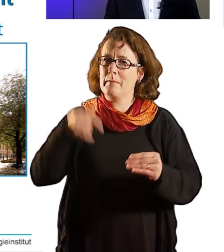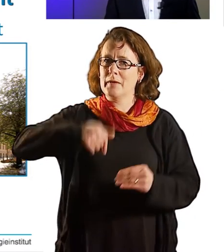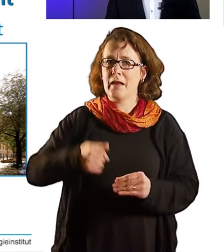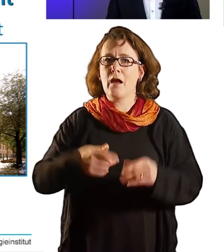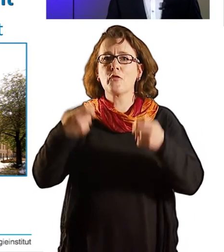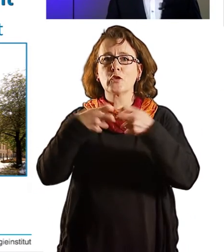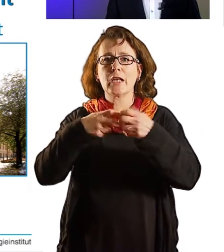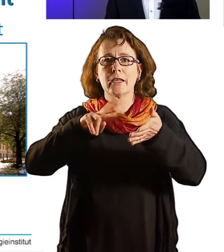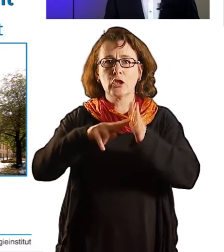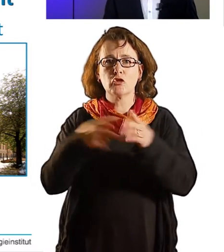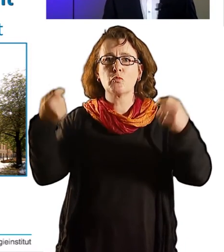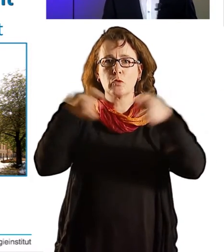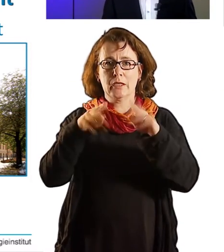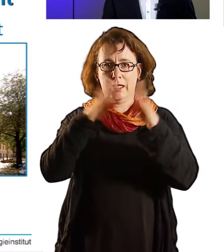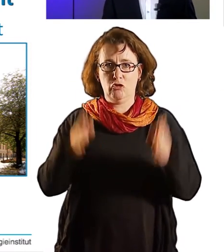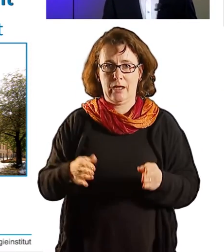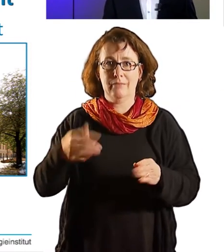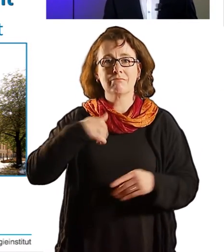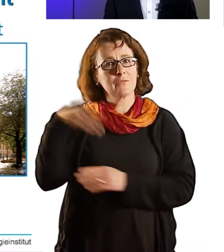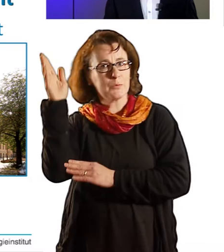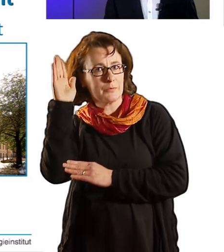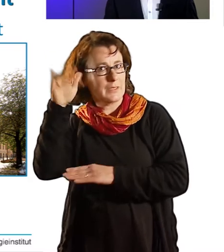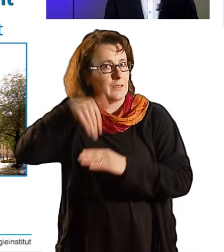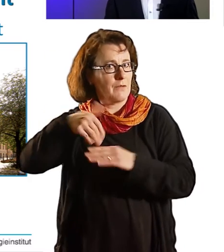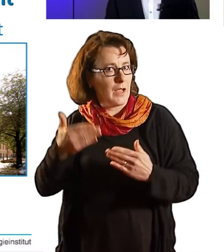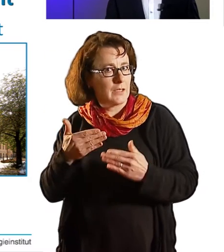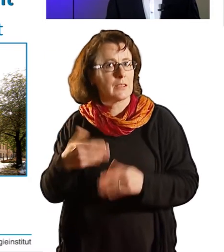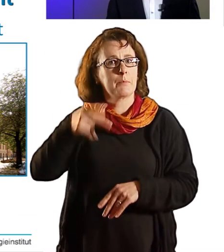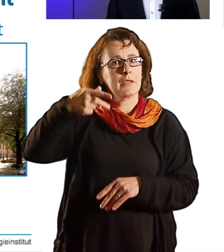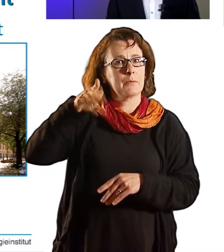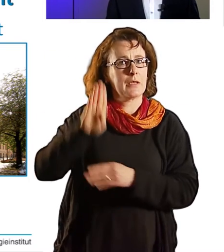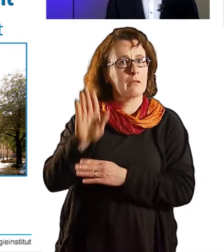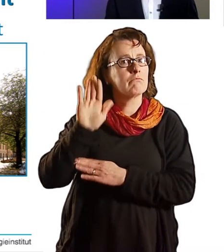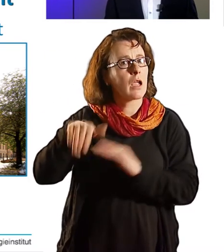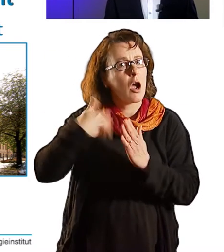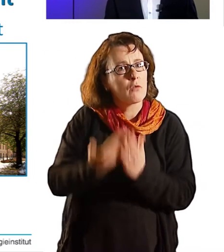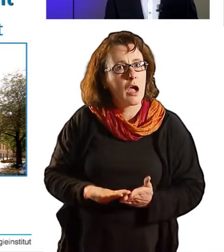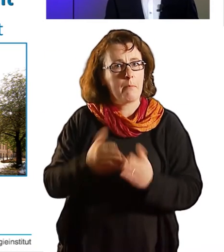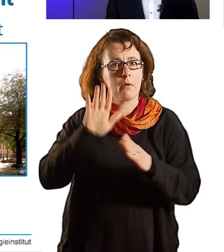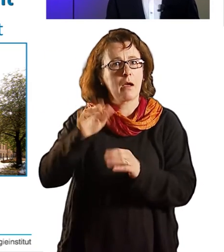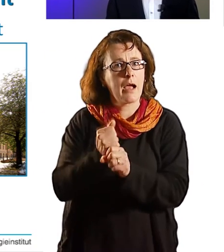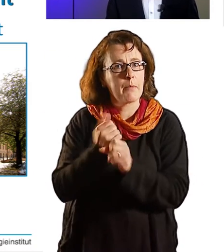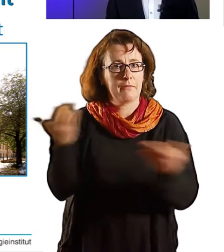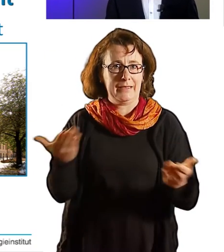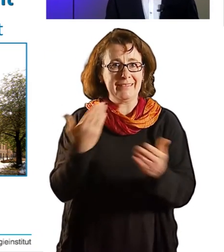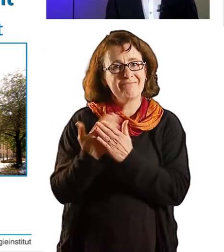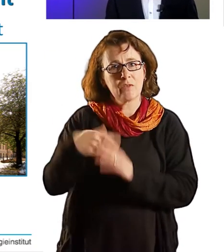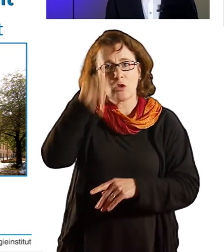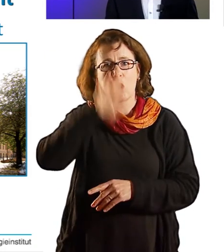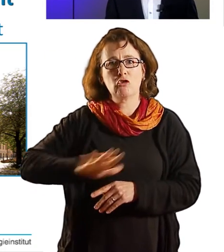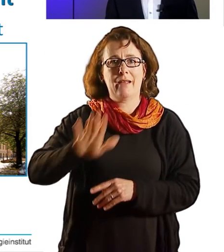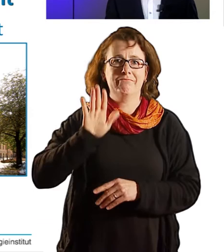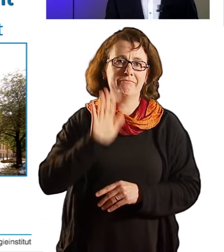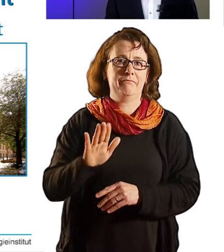Willkommen in der Physikalisch-Technischen Bundesanstalt. Dieser Vortrag wird Ihnen die Aufgaben und Tätigkeiten der PTB, des Nationalen Metrologieinstituts